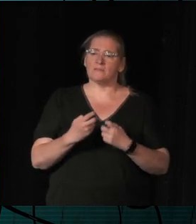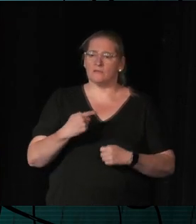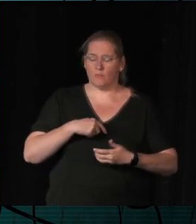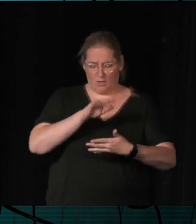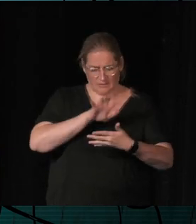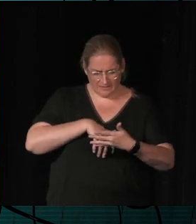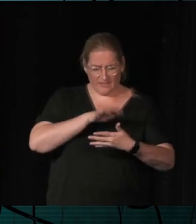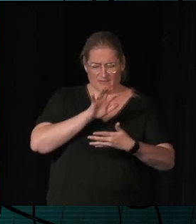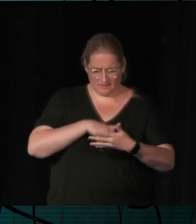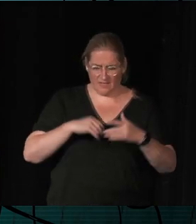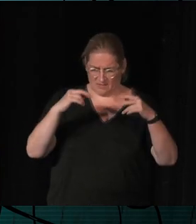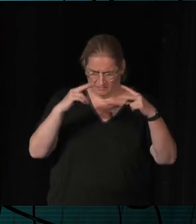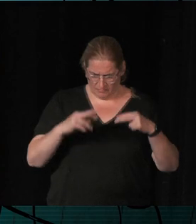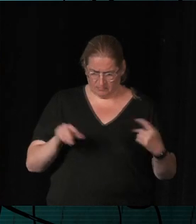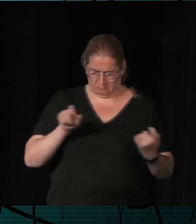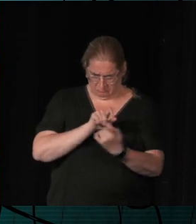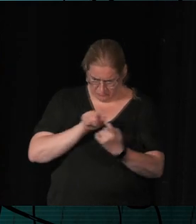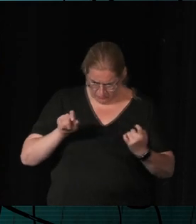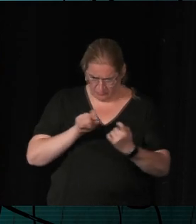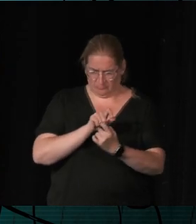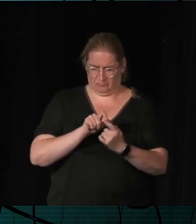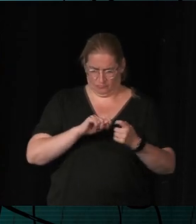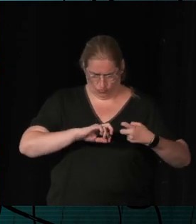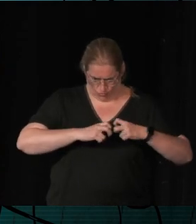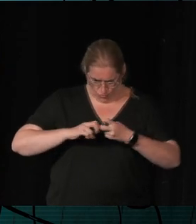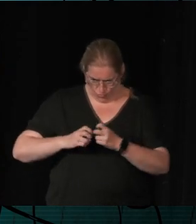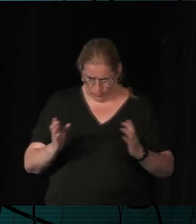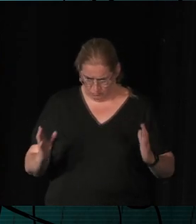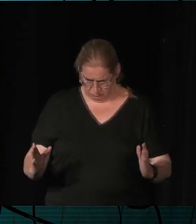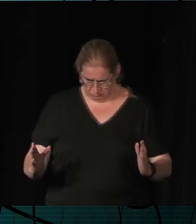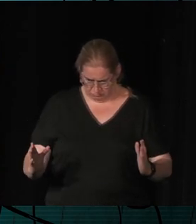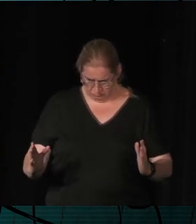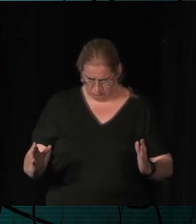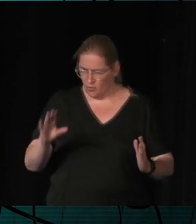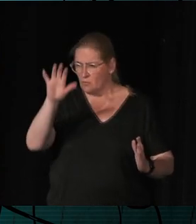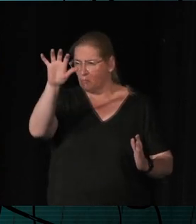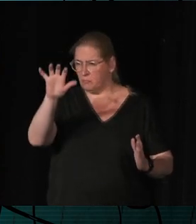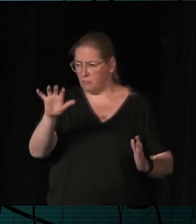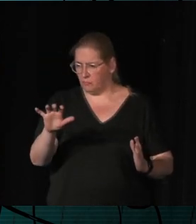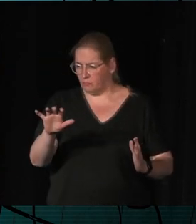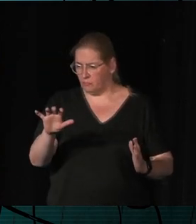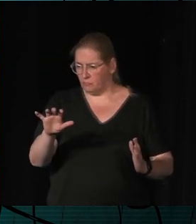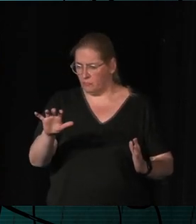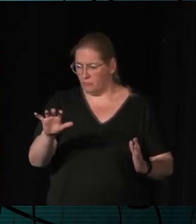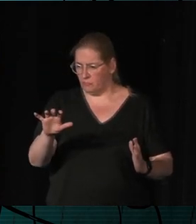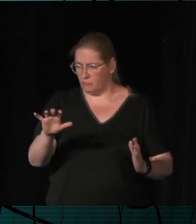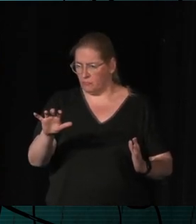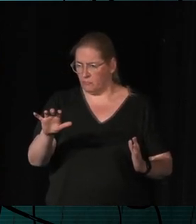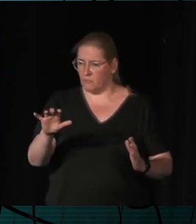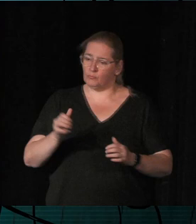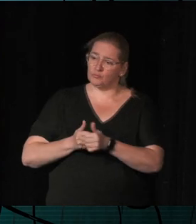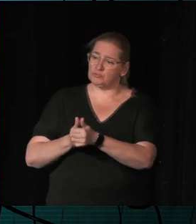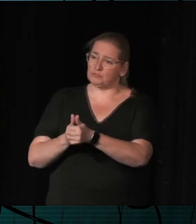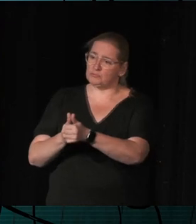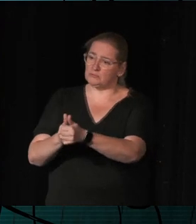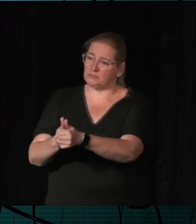ma structure, en regardant, OK, à quel moment il faut remettre un petit peu le joueur ou la joueuse en contrôle, à quel moment on peut un petit peu